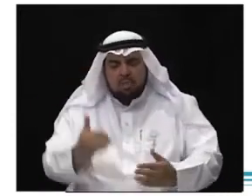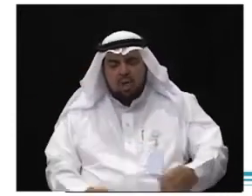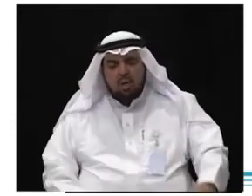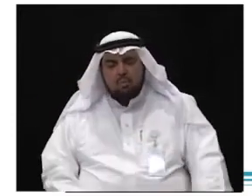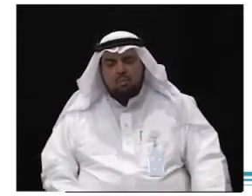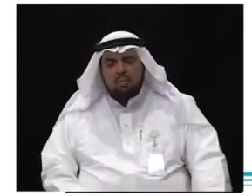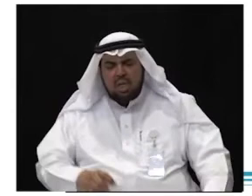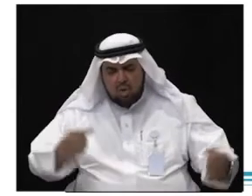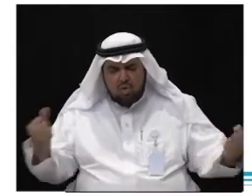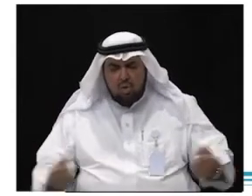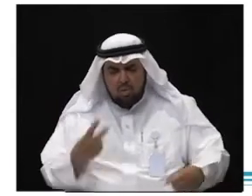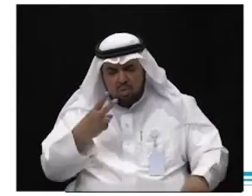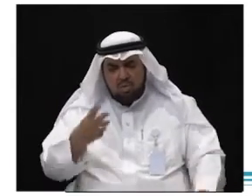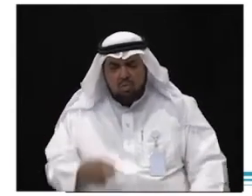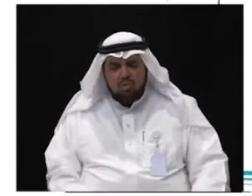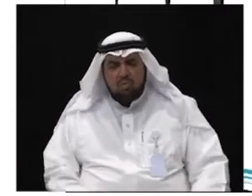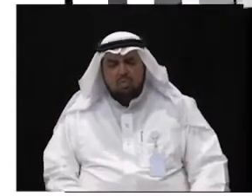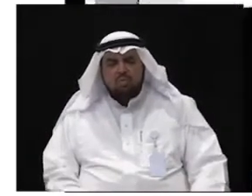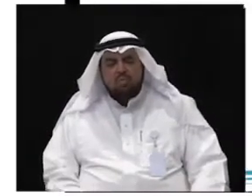مميزة.